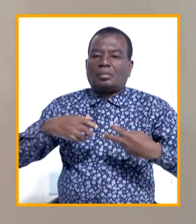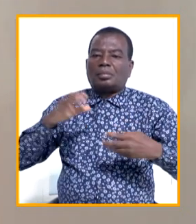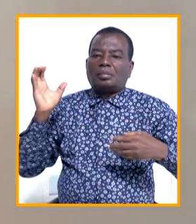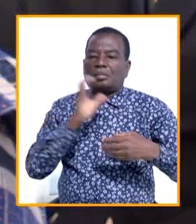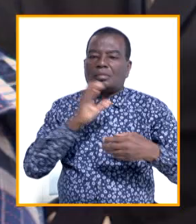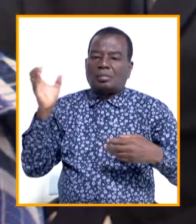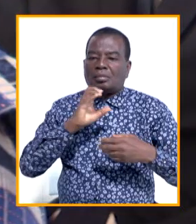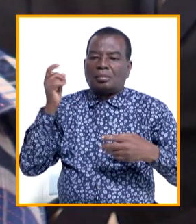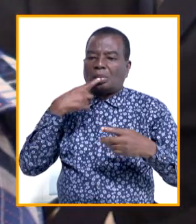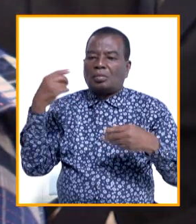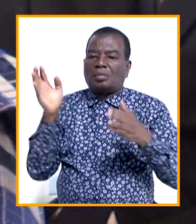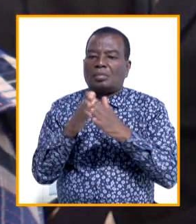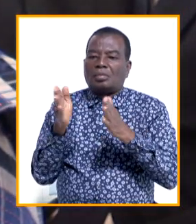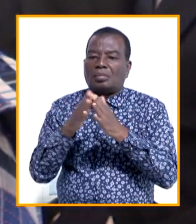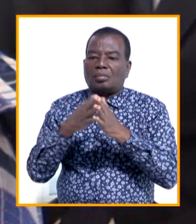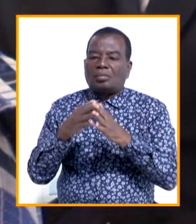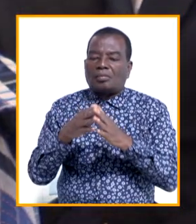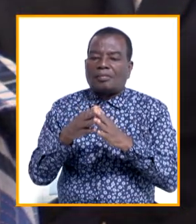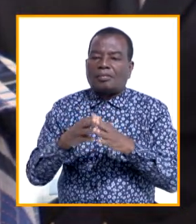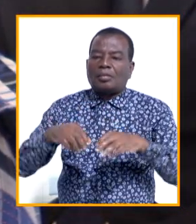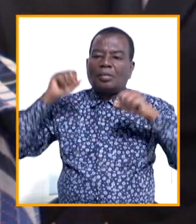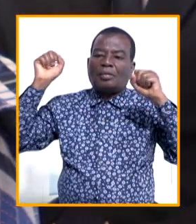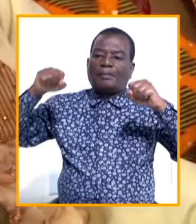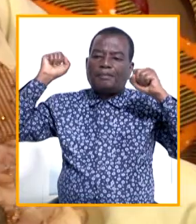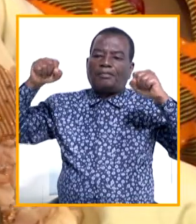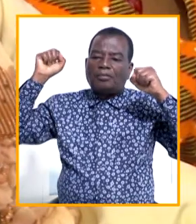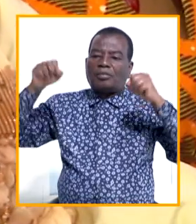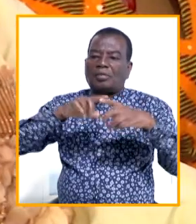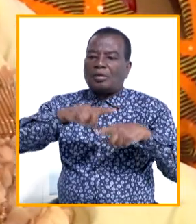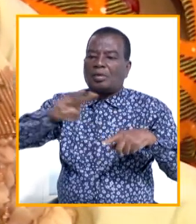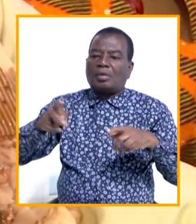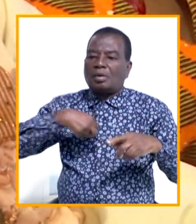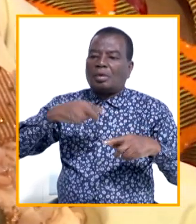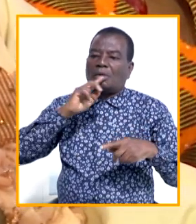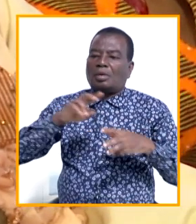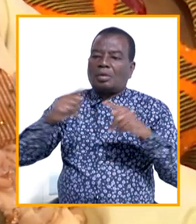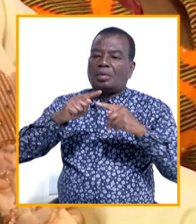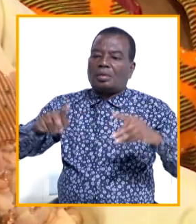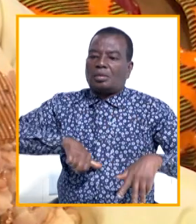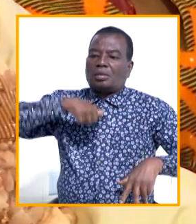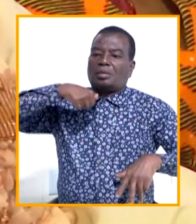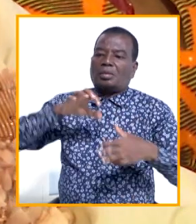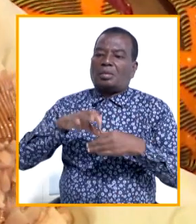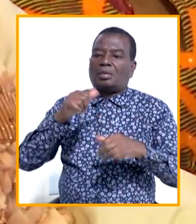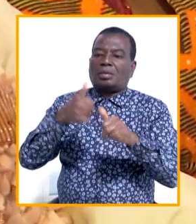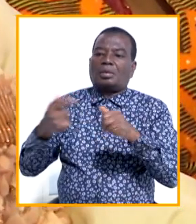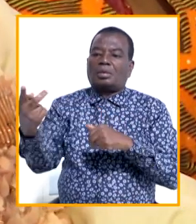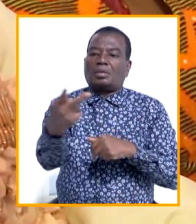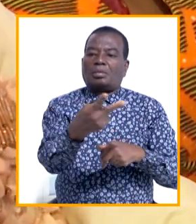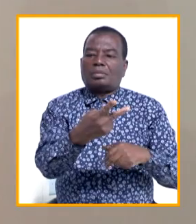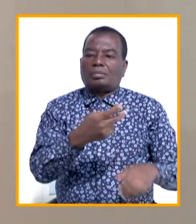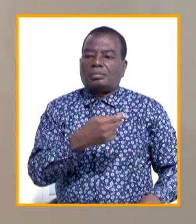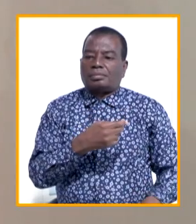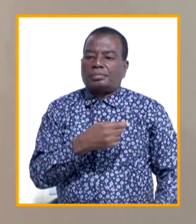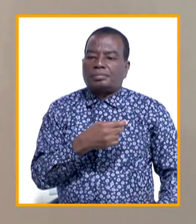chaleureuses félicitations bravo à vous et je suis très très très très fier de chacune et de chacun de